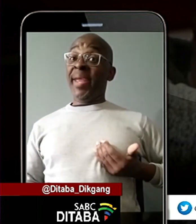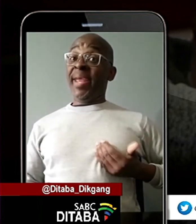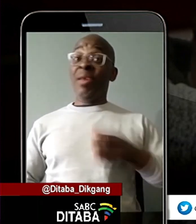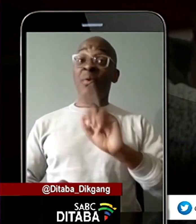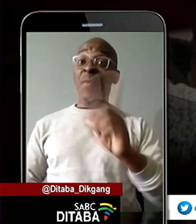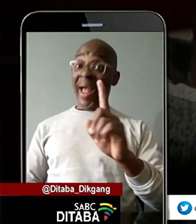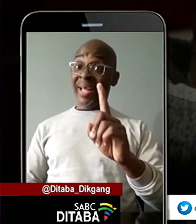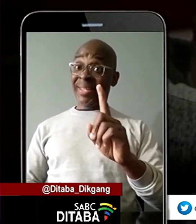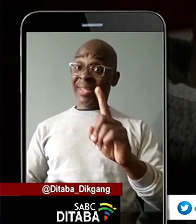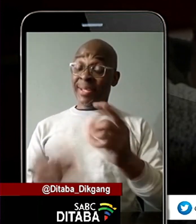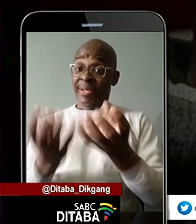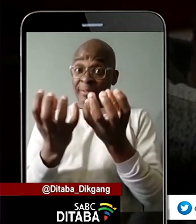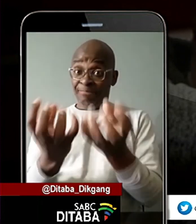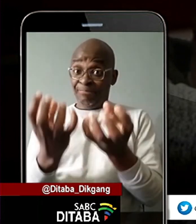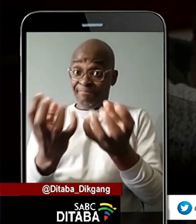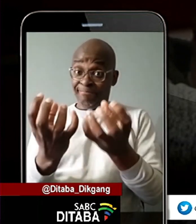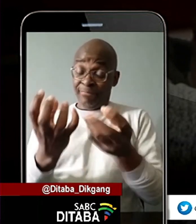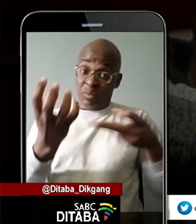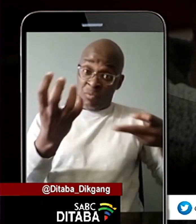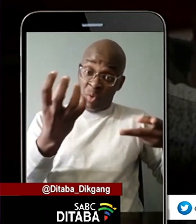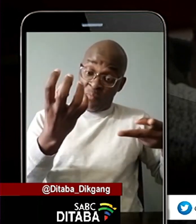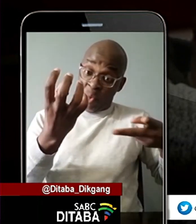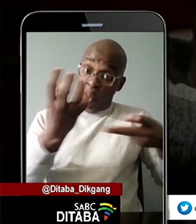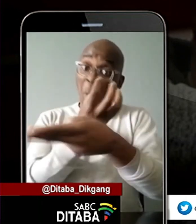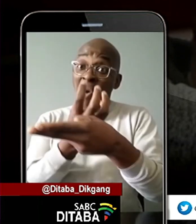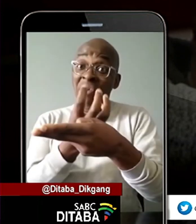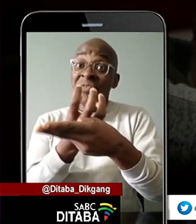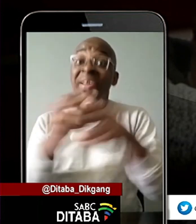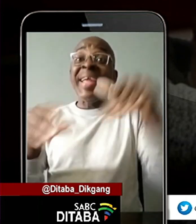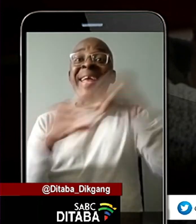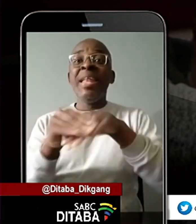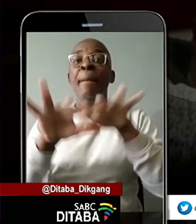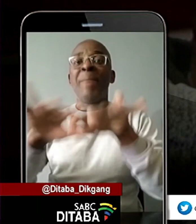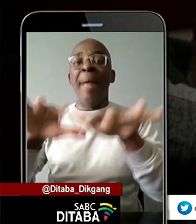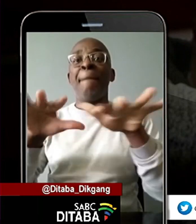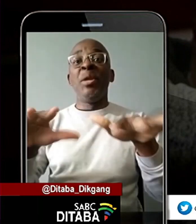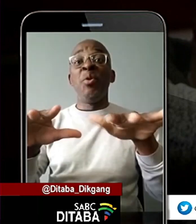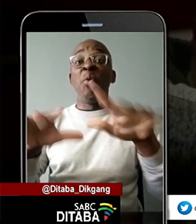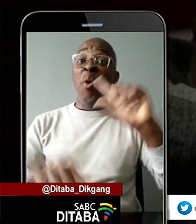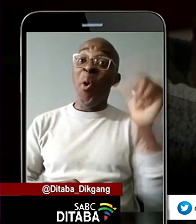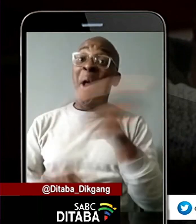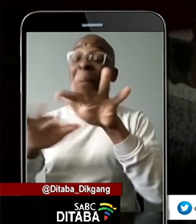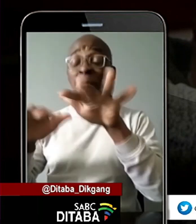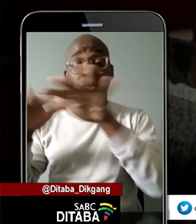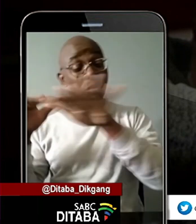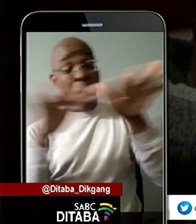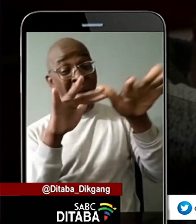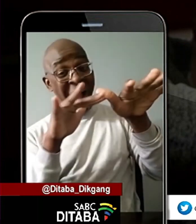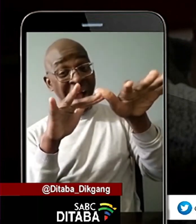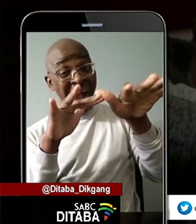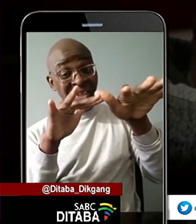Tsela e kaone ya go thibela banna o kata ke go bolaya dikwi tša bona pele ga setšhaba gore ba sa duma go tsenela tša thobalano.